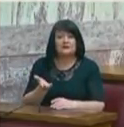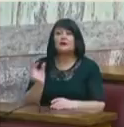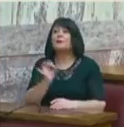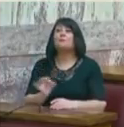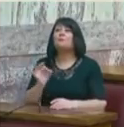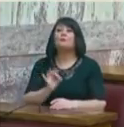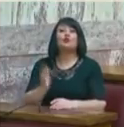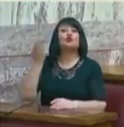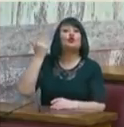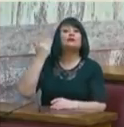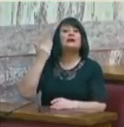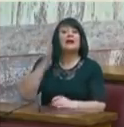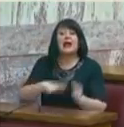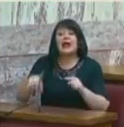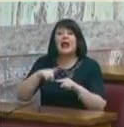την περίοδο.